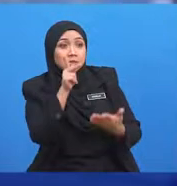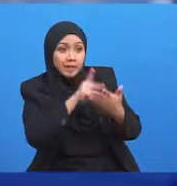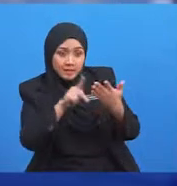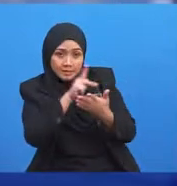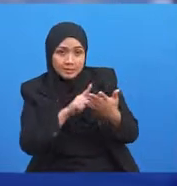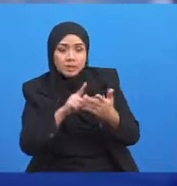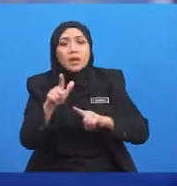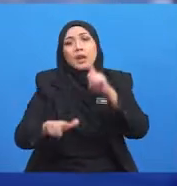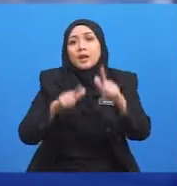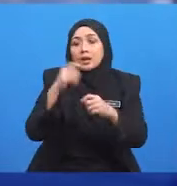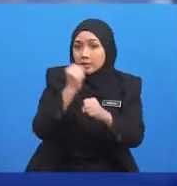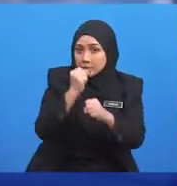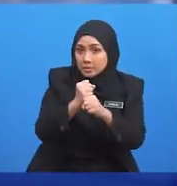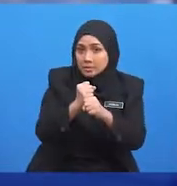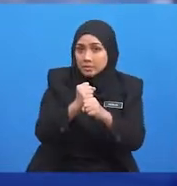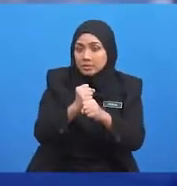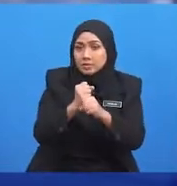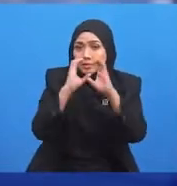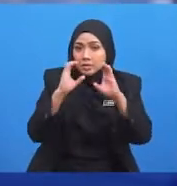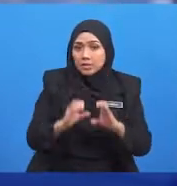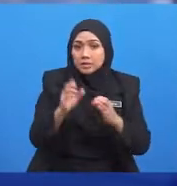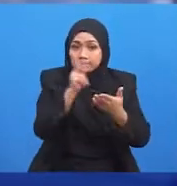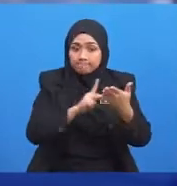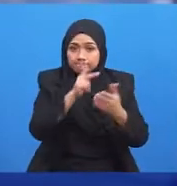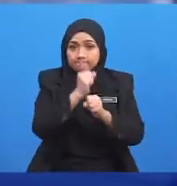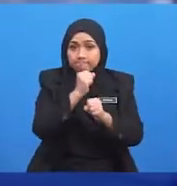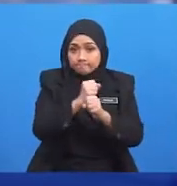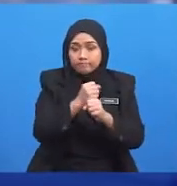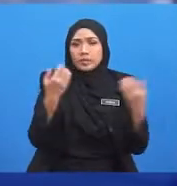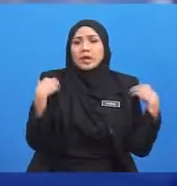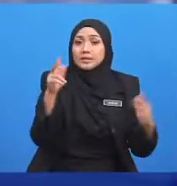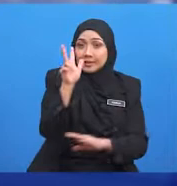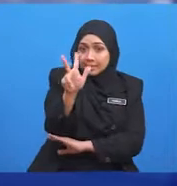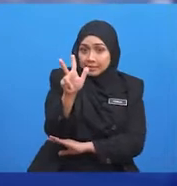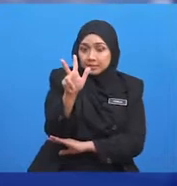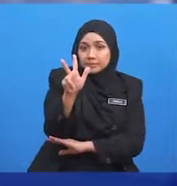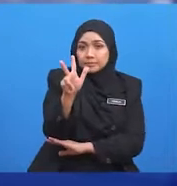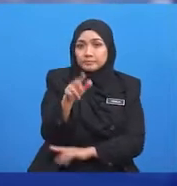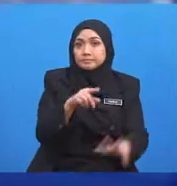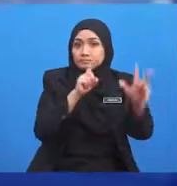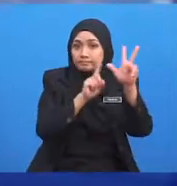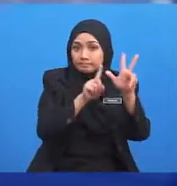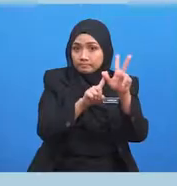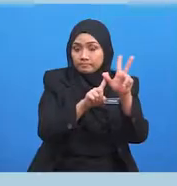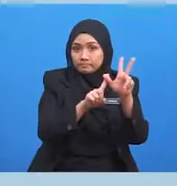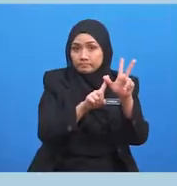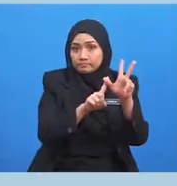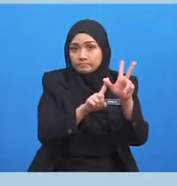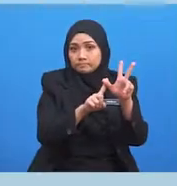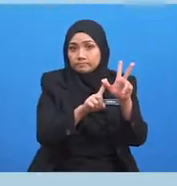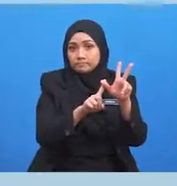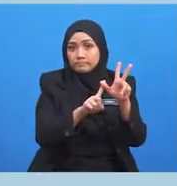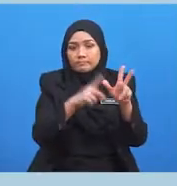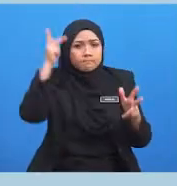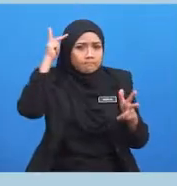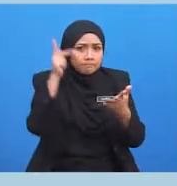Langkah kerja kaedah kajian pemerhatian ada tiga, iaitu pertama,